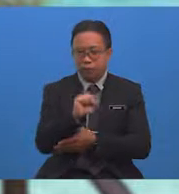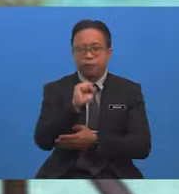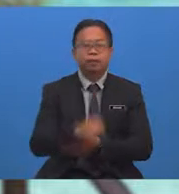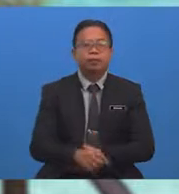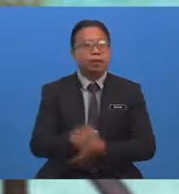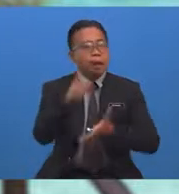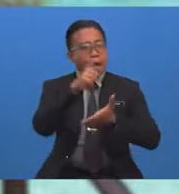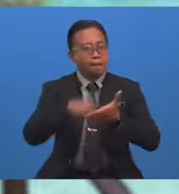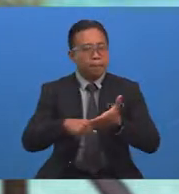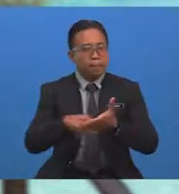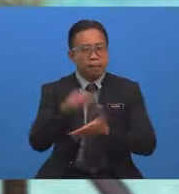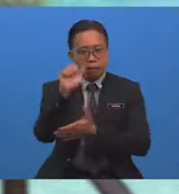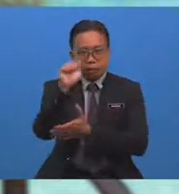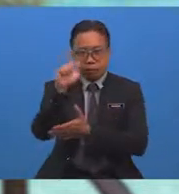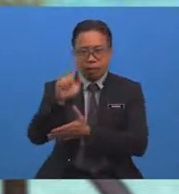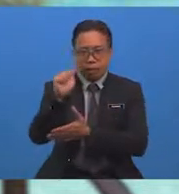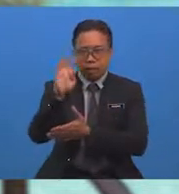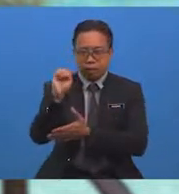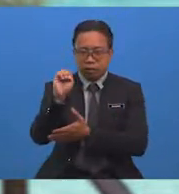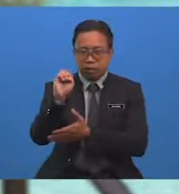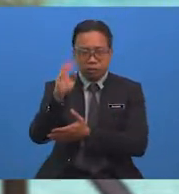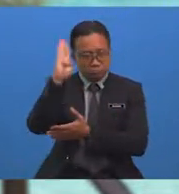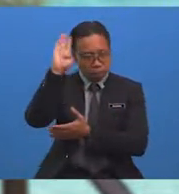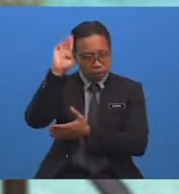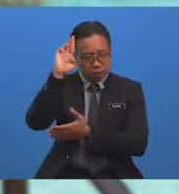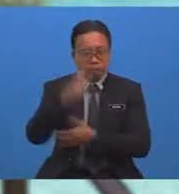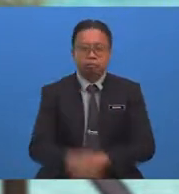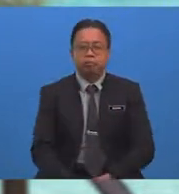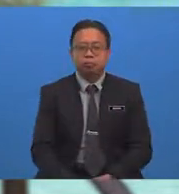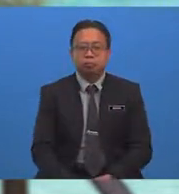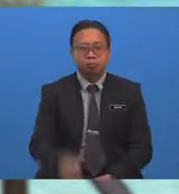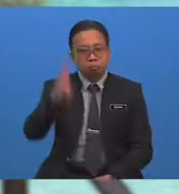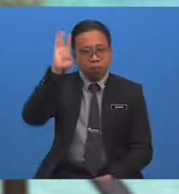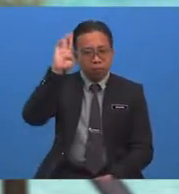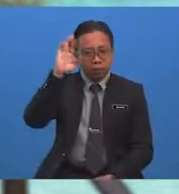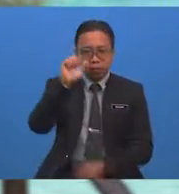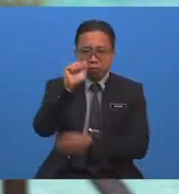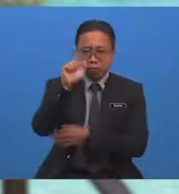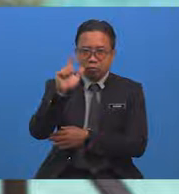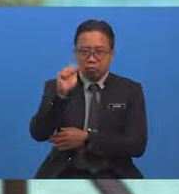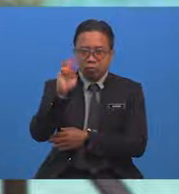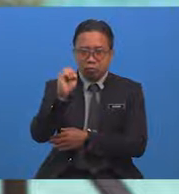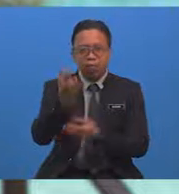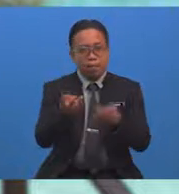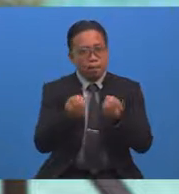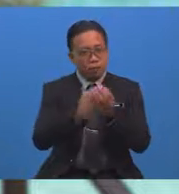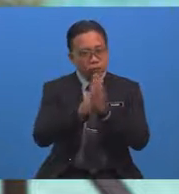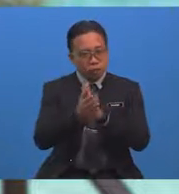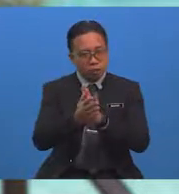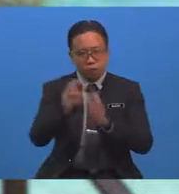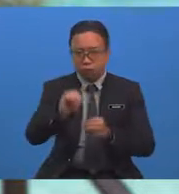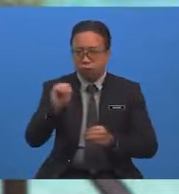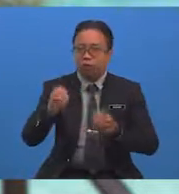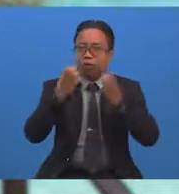Apakah agama Brandon ya mudik Brandon berada untuk menjadi murid Cemerlang